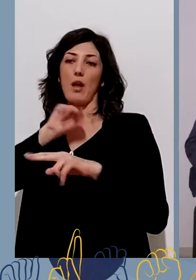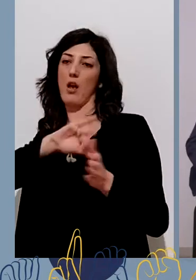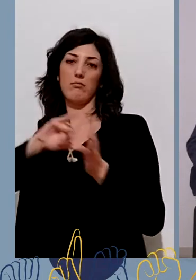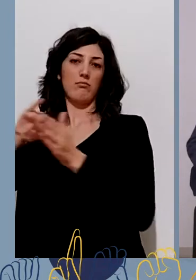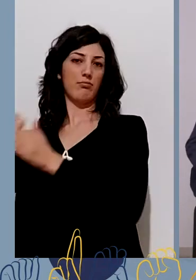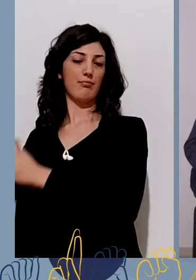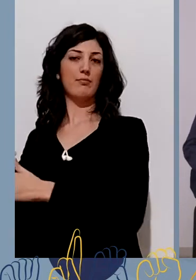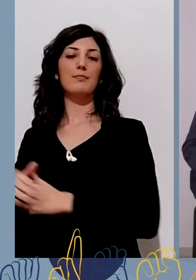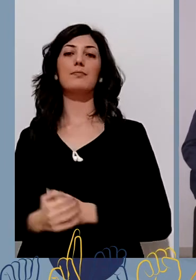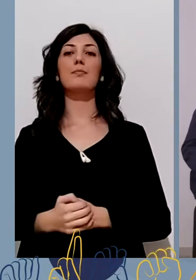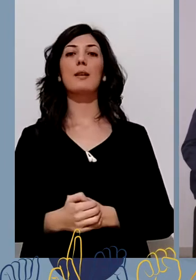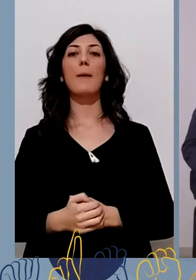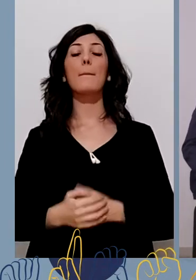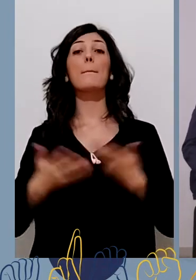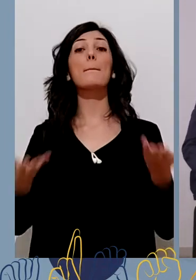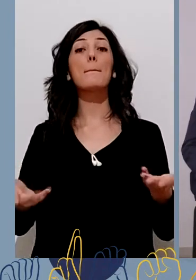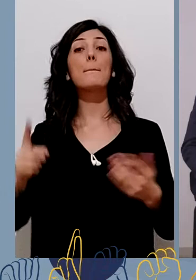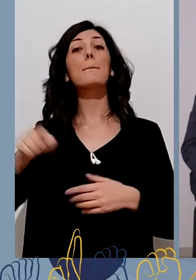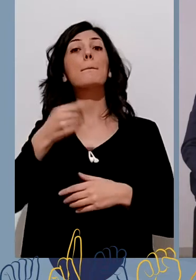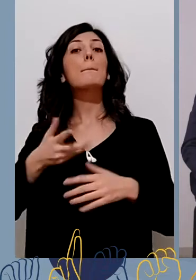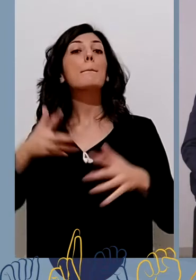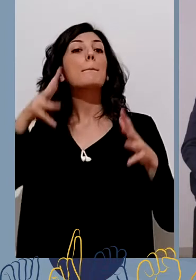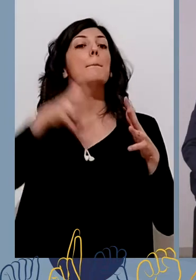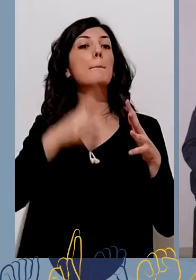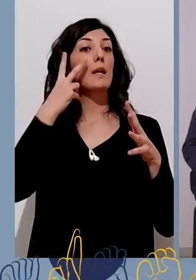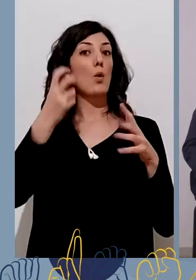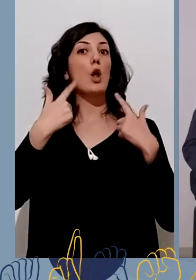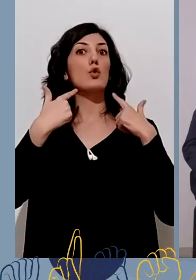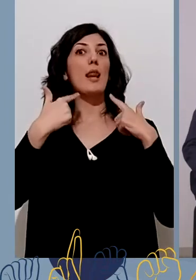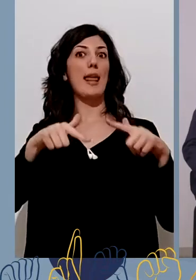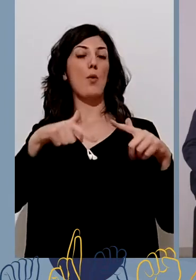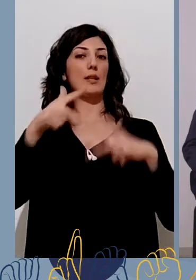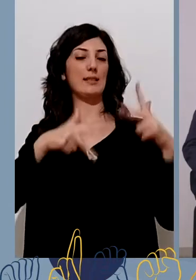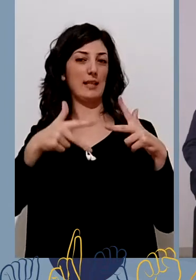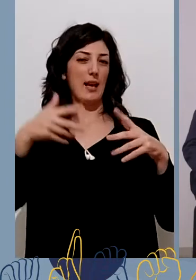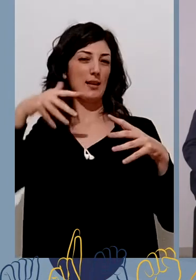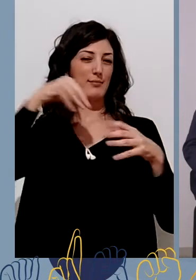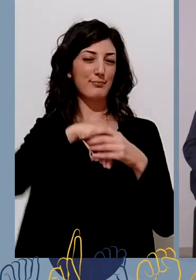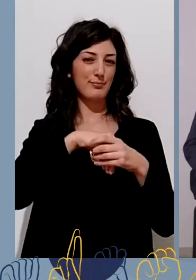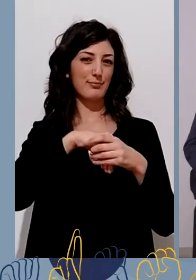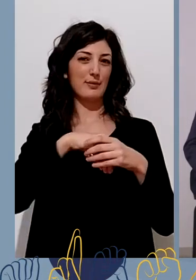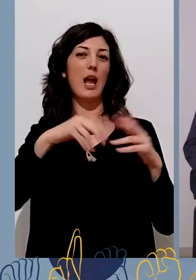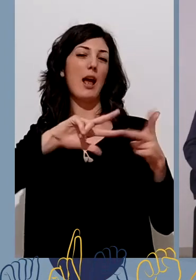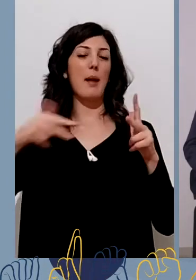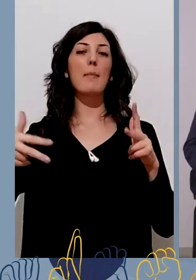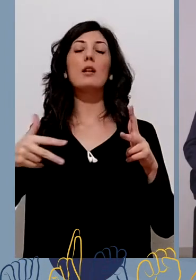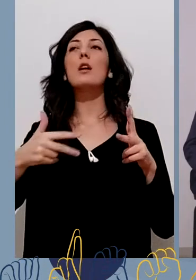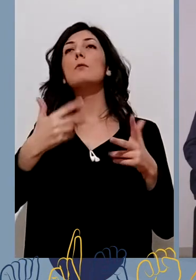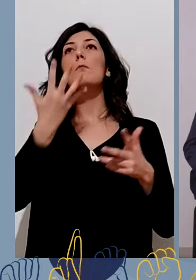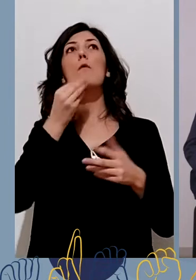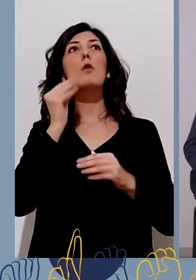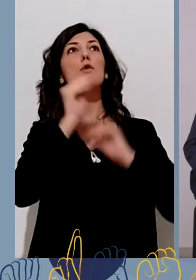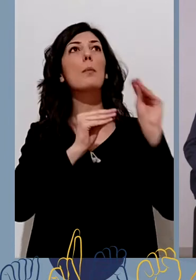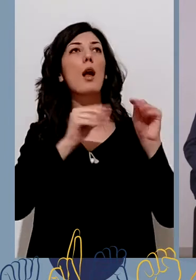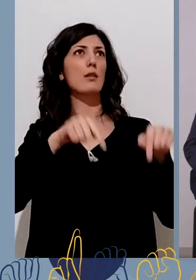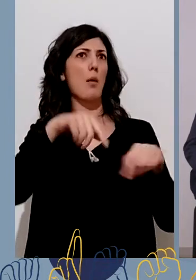anche giustamente alla struttura anche tecnica della LIS, sì, volevo chiederle, visto che lei è un conoscitore ovviamente di questo mondo, lei mi sa dire,